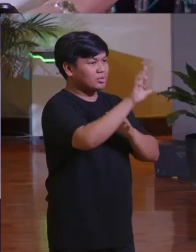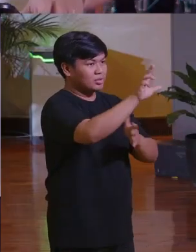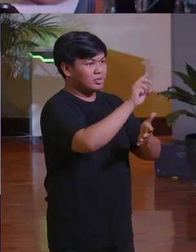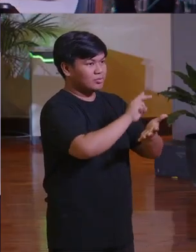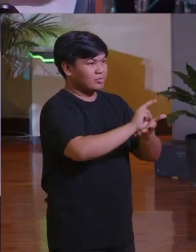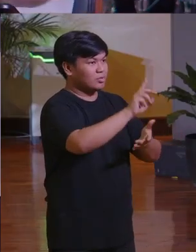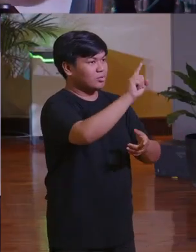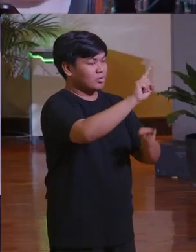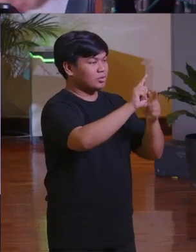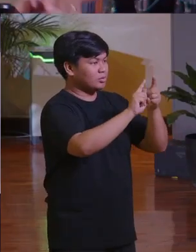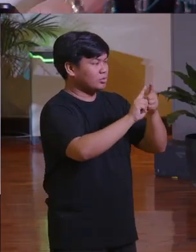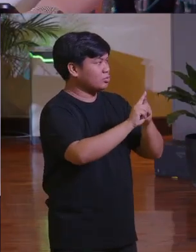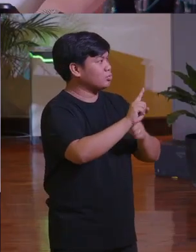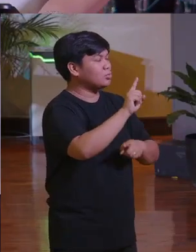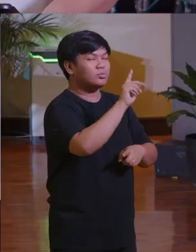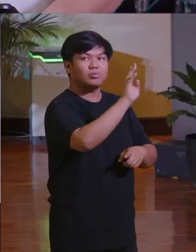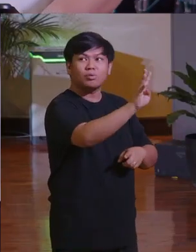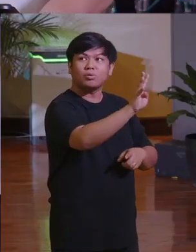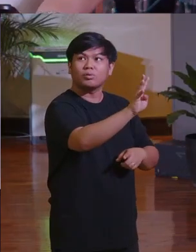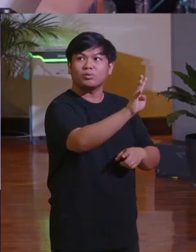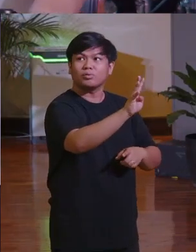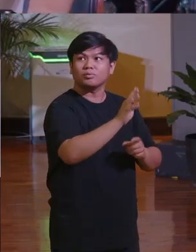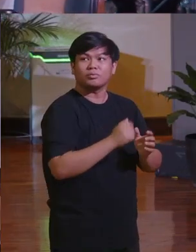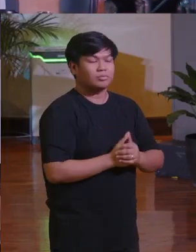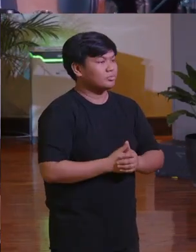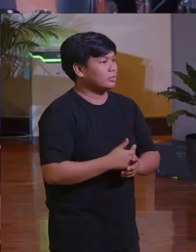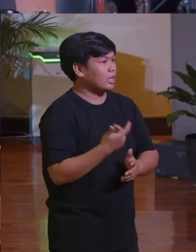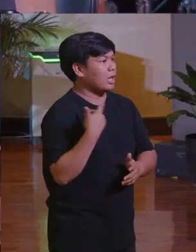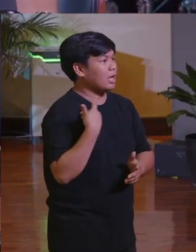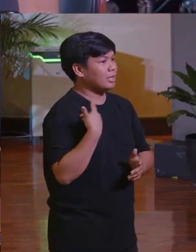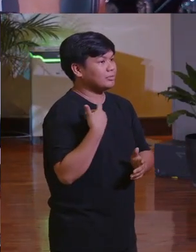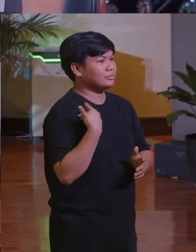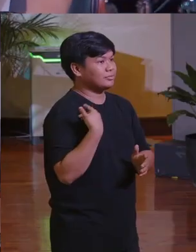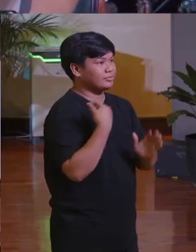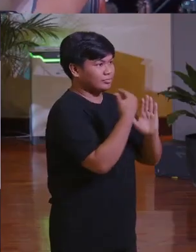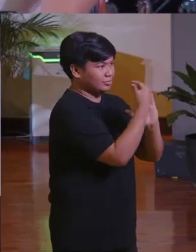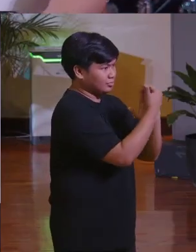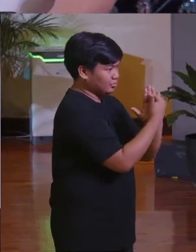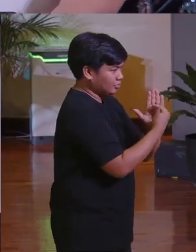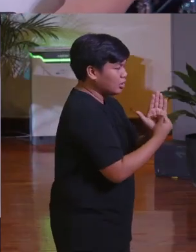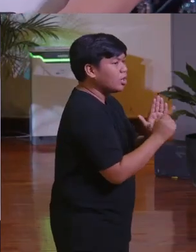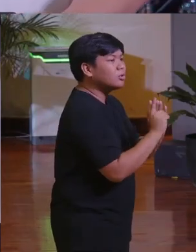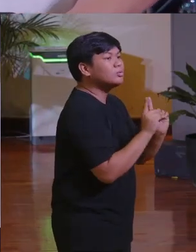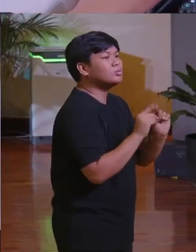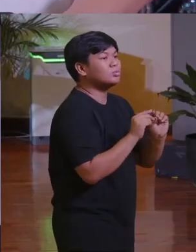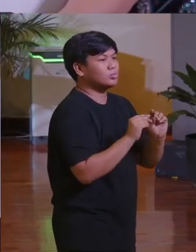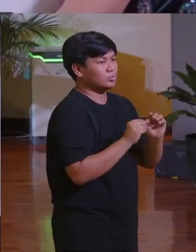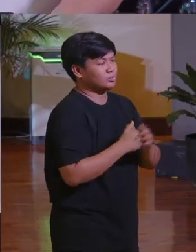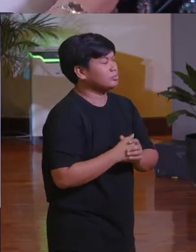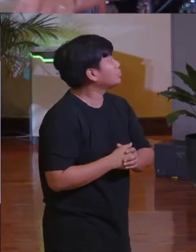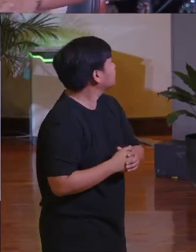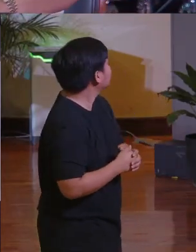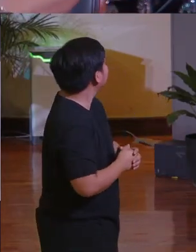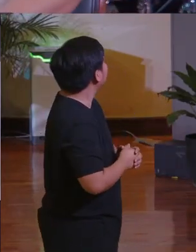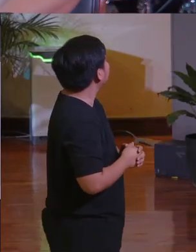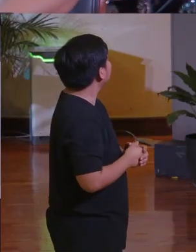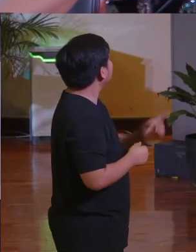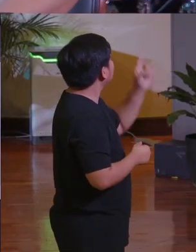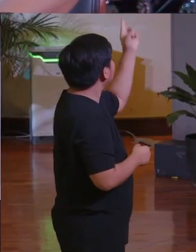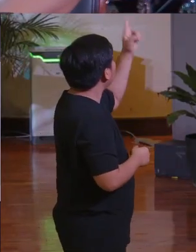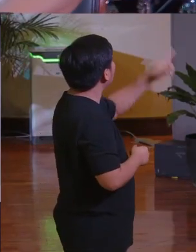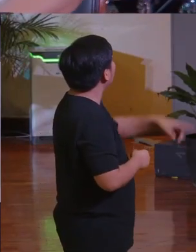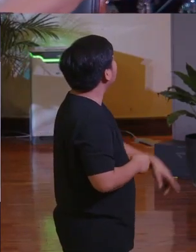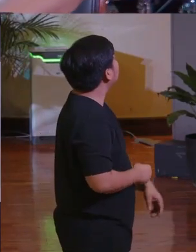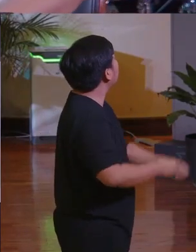verse 1 and 4, meron pong description ng kanyang kasamaan. Woe to the bloody city,